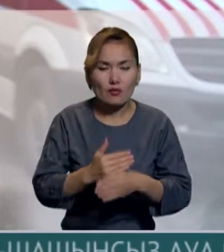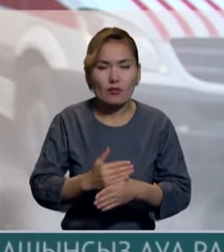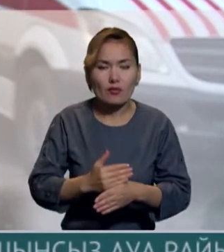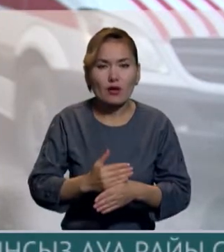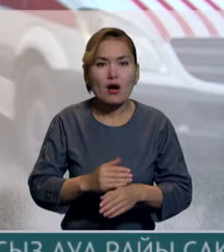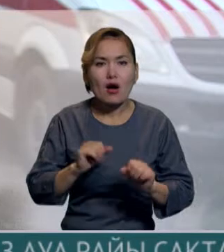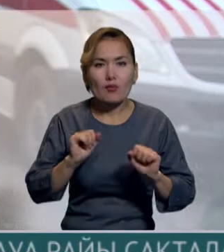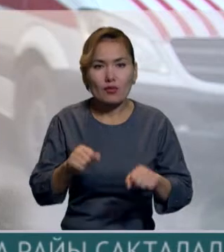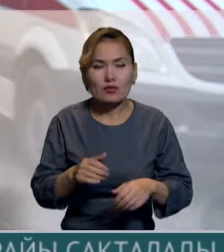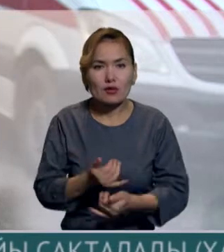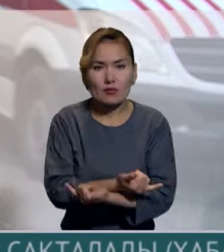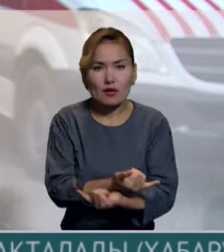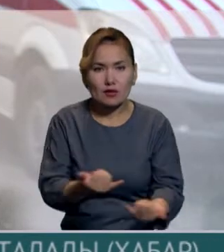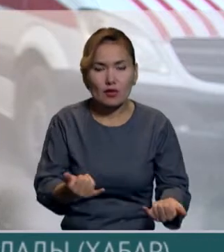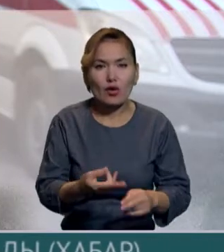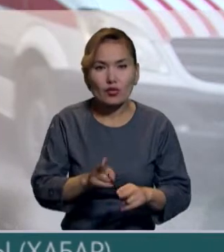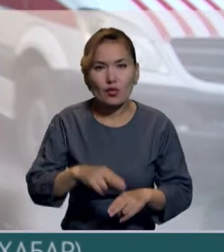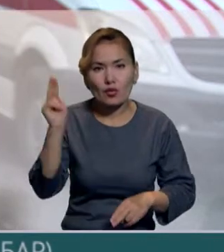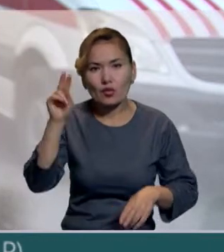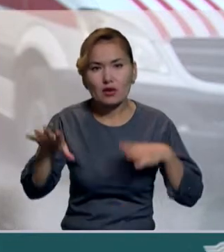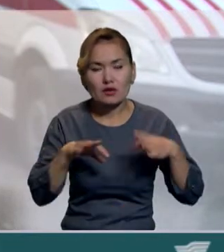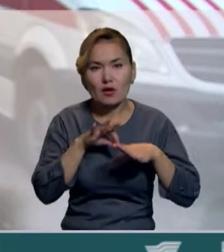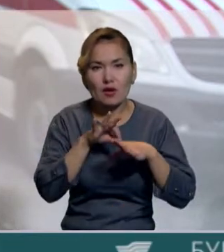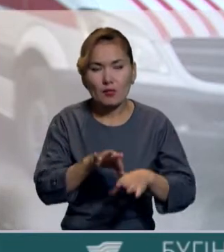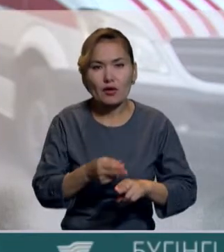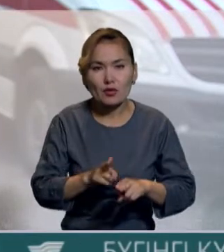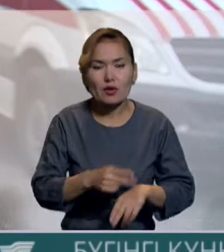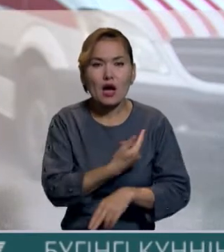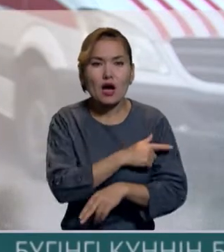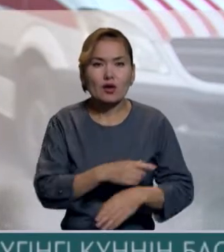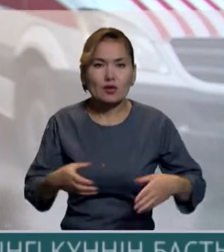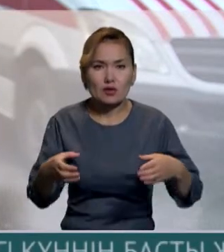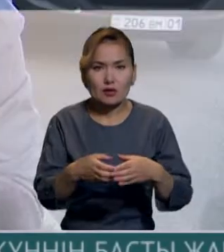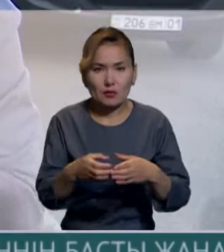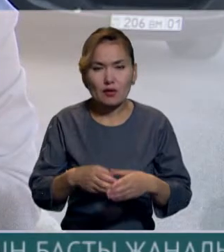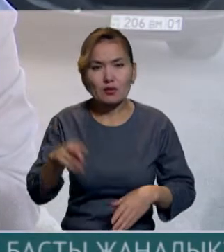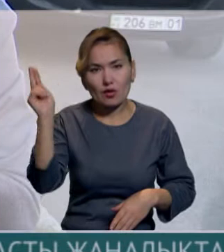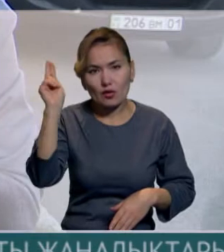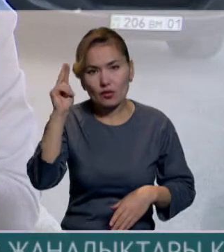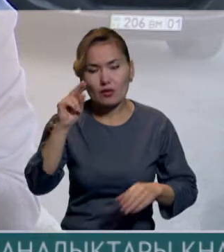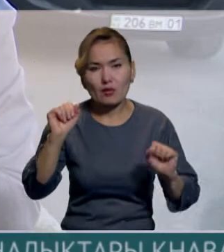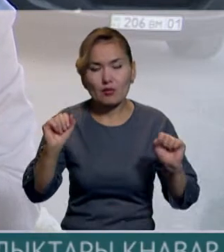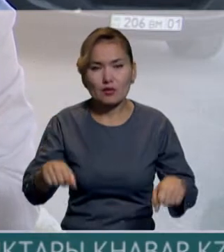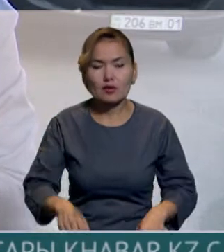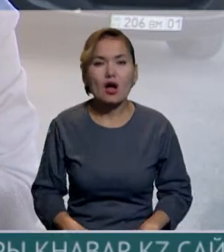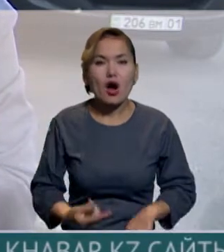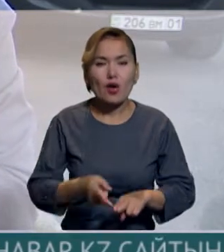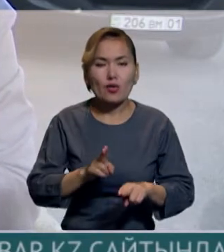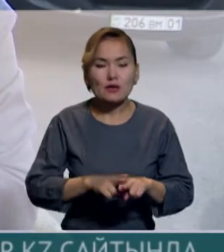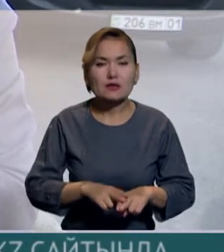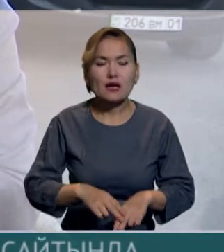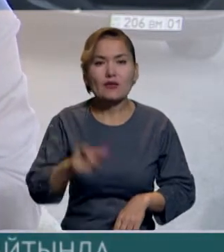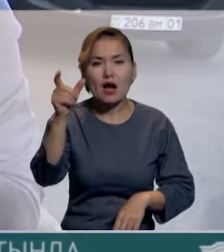көмек, яғни алғаш көмек тренингті осы Қызылай қоғамынан өтуіңізге болады. Жалпы осындай апатты жағдайда